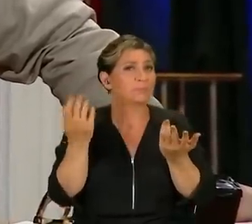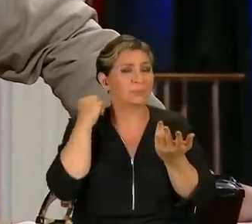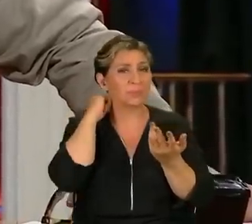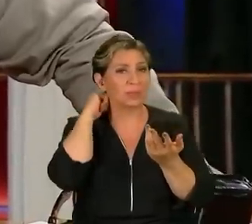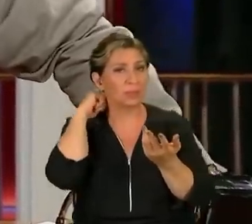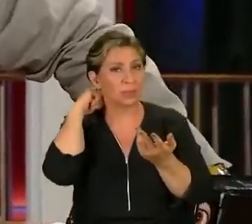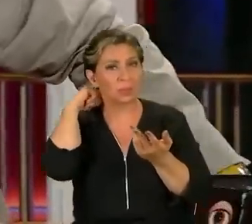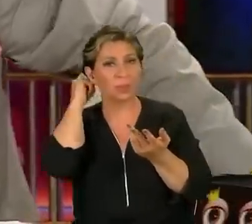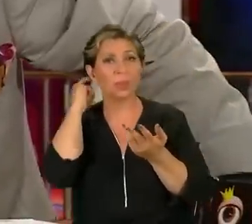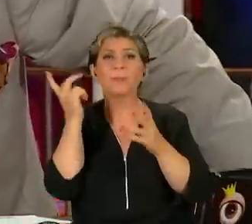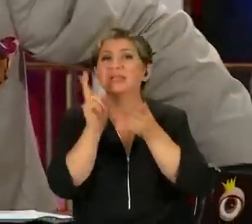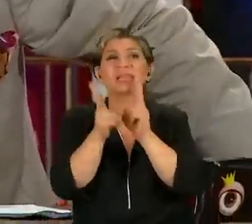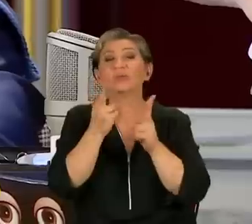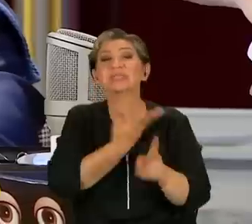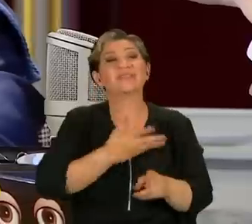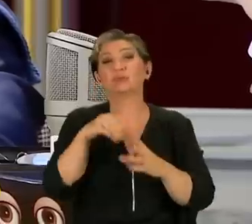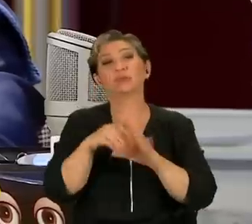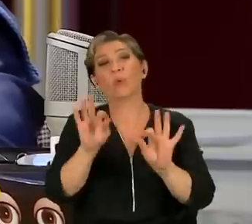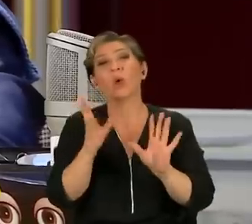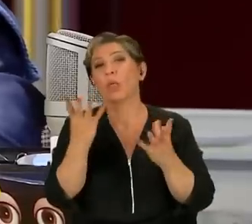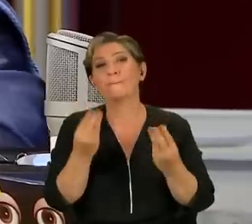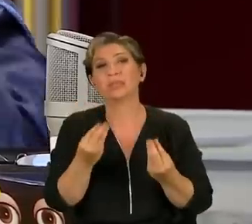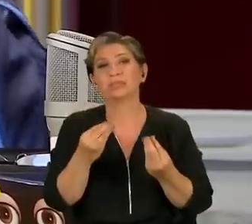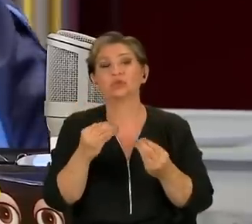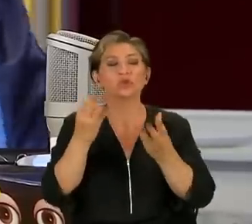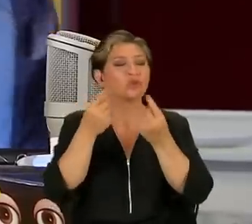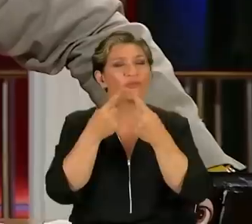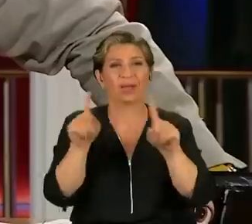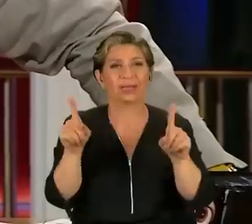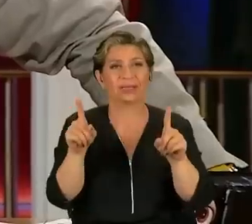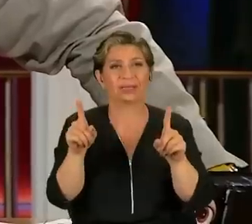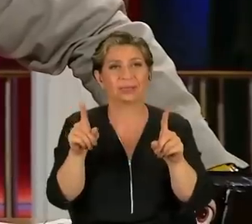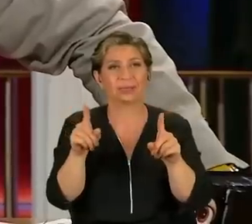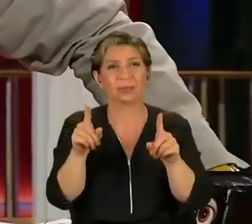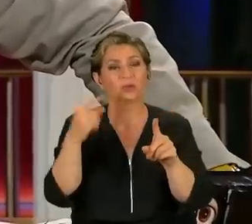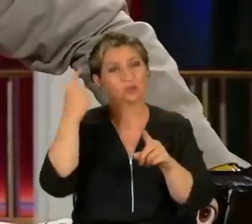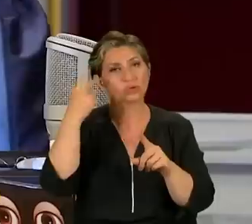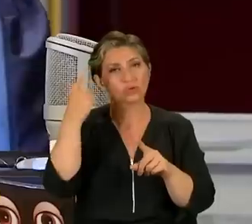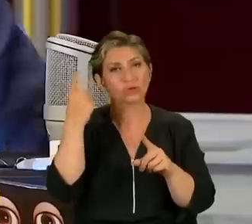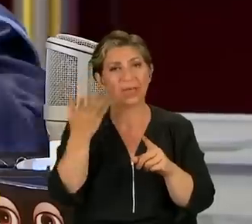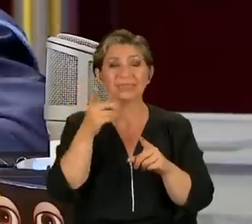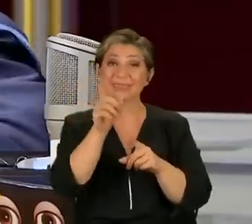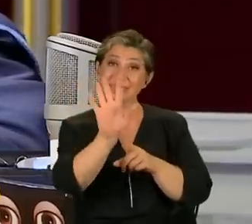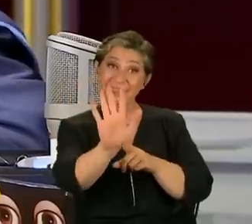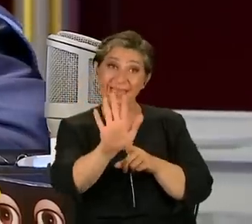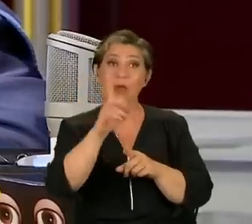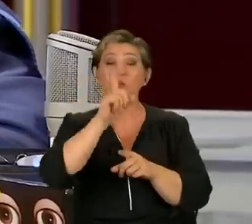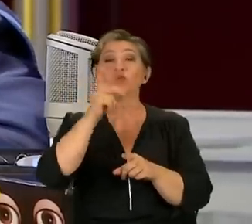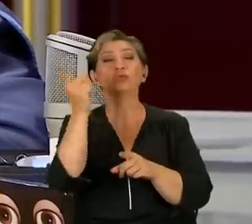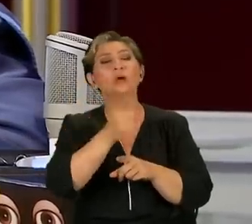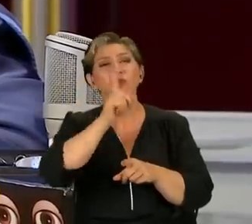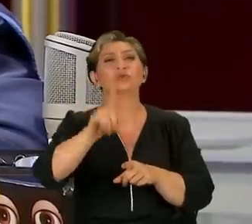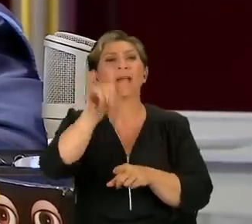bir karakter gözü. Belki tiyatroyu sevdiğim için böyle. Evet. Yani çok farklı düşünceler. Sana %100